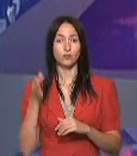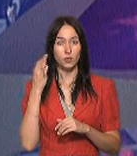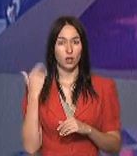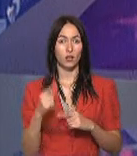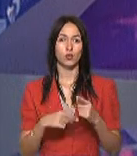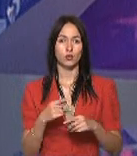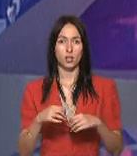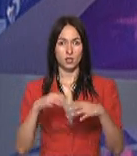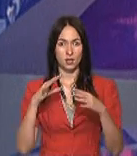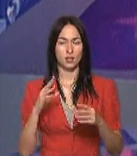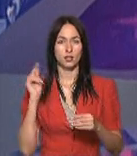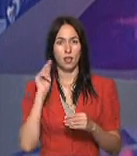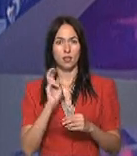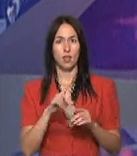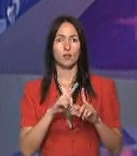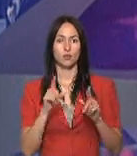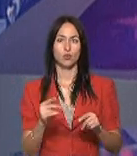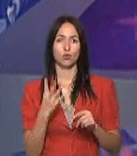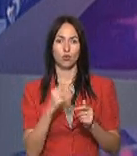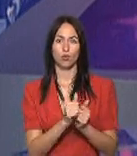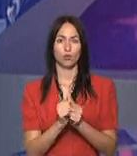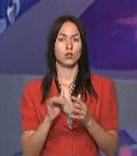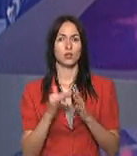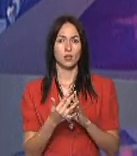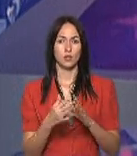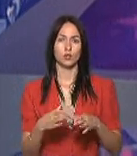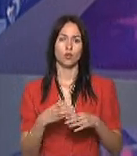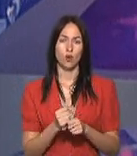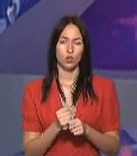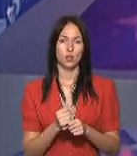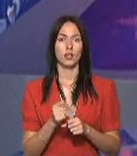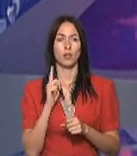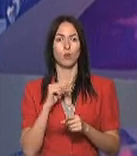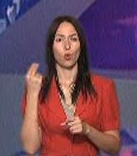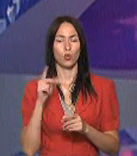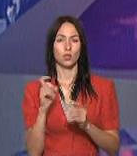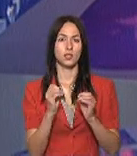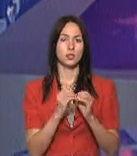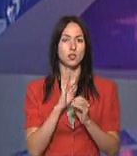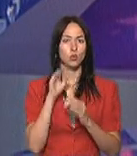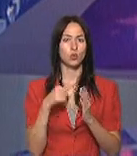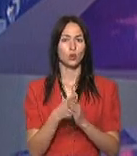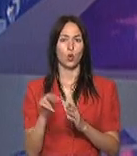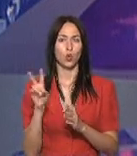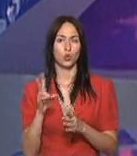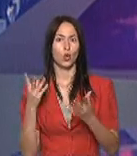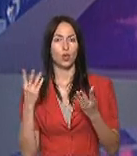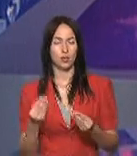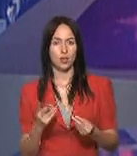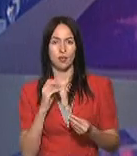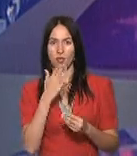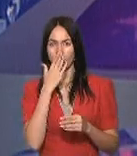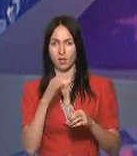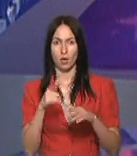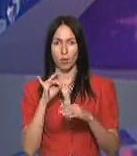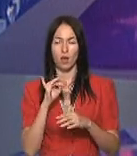Нагадаємо, через задимлення заняття у школах 4 сусідніх селищ скоротили. Уроки тривають з 10 ранку до 2 дня. На запах гарі